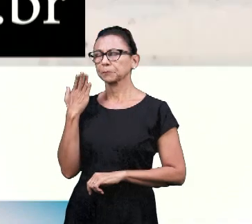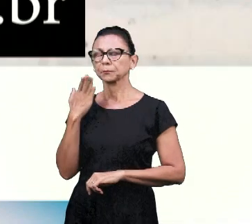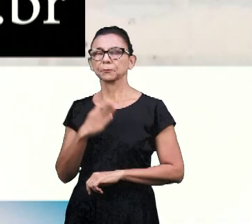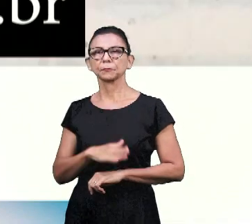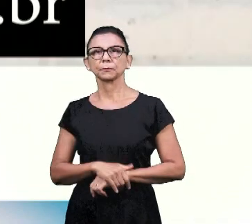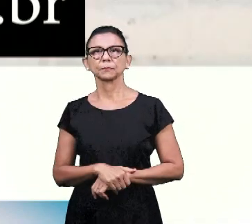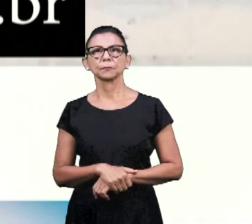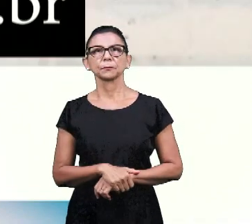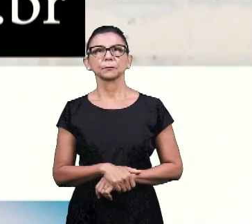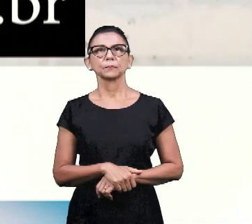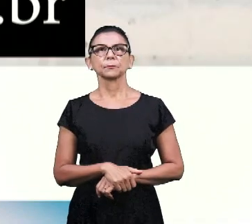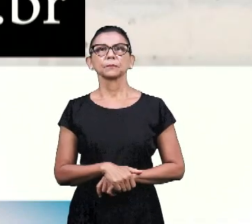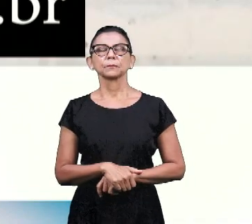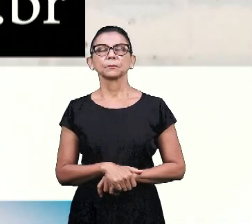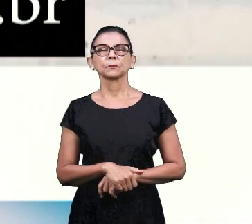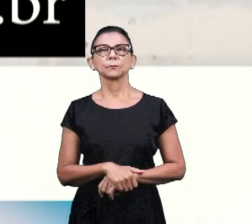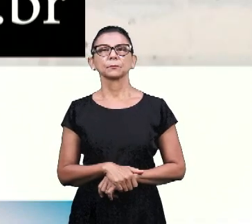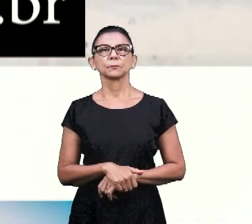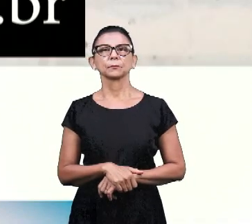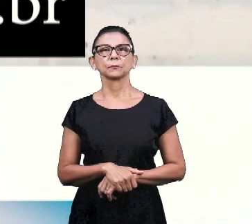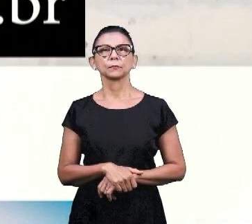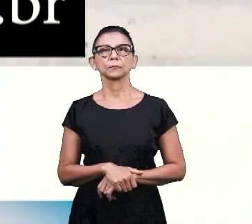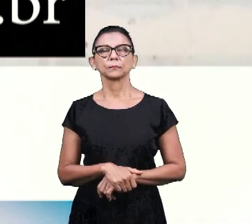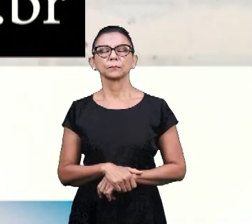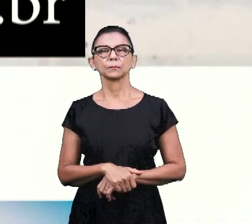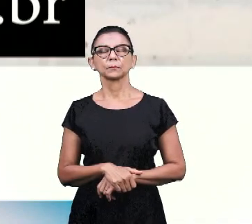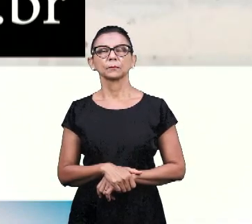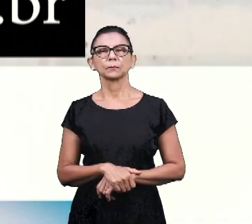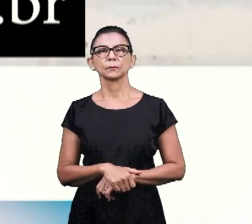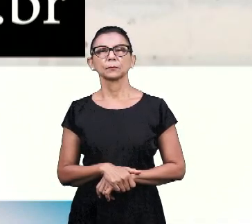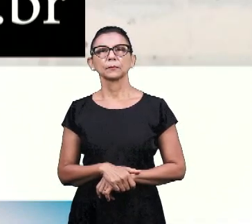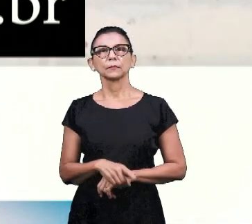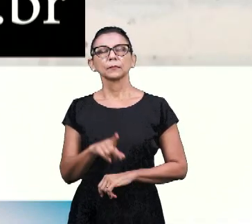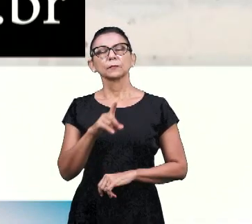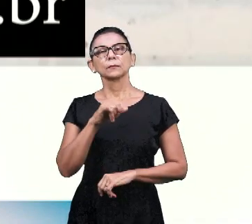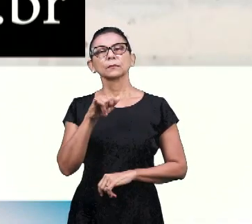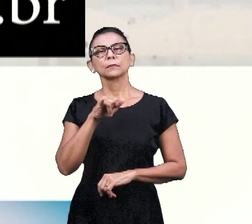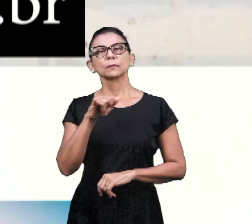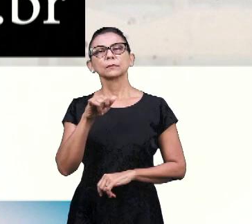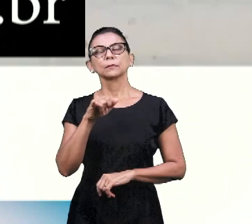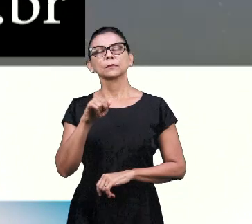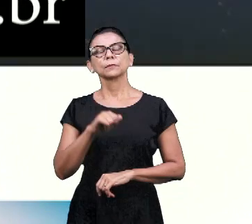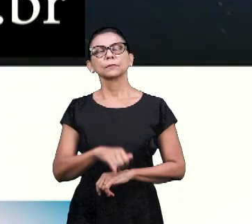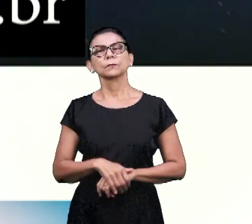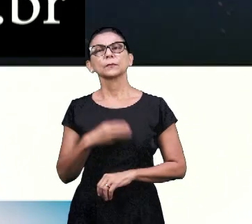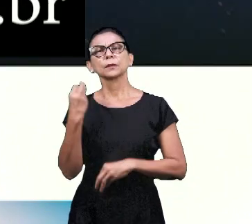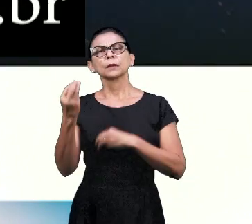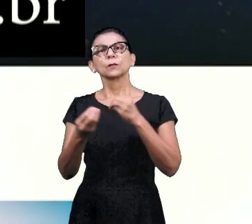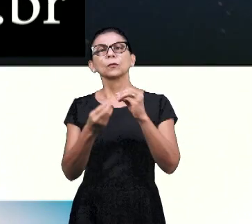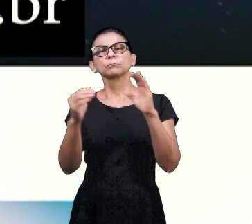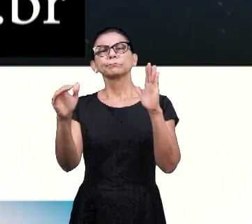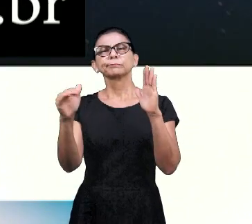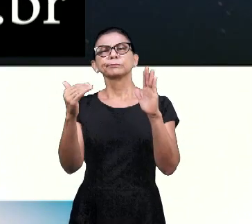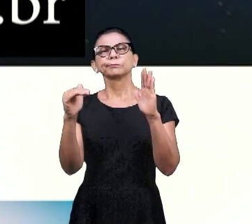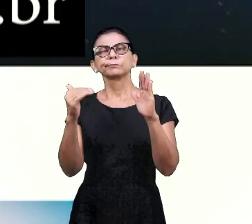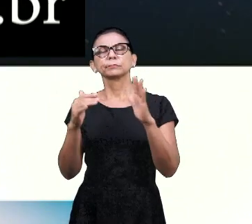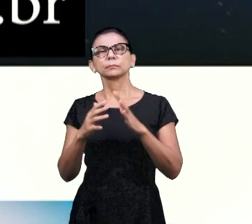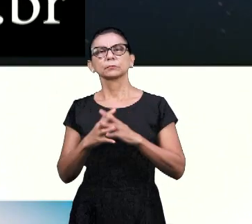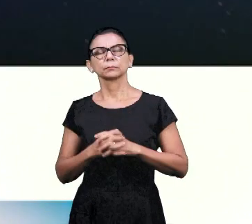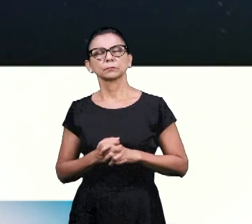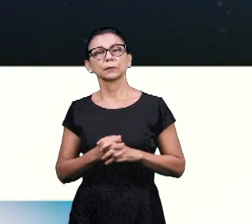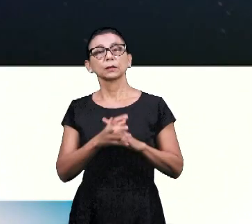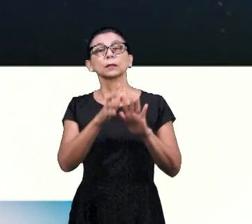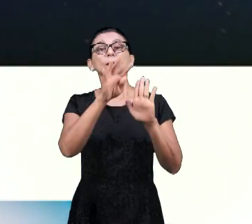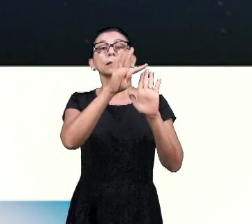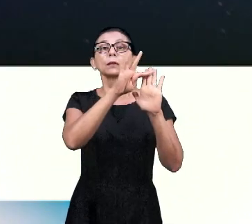comment contribuer, comme vous voyez l'écran ici. Mais je veux d'abord dire sur la manière d'envoi du